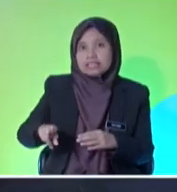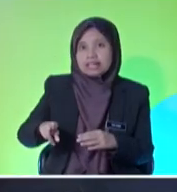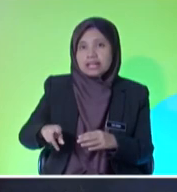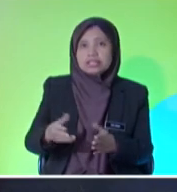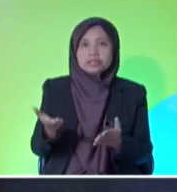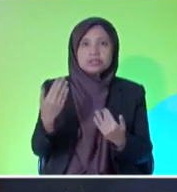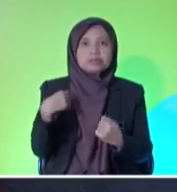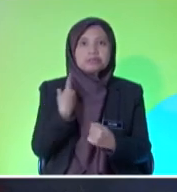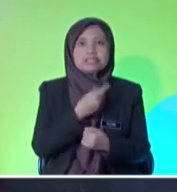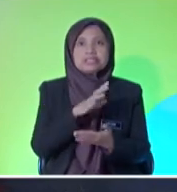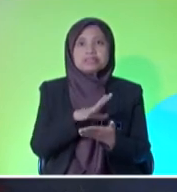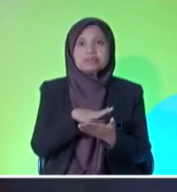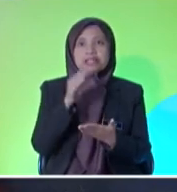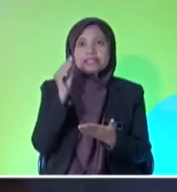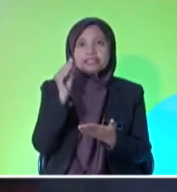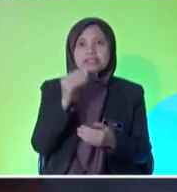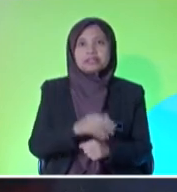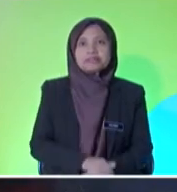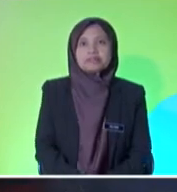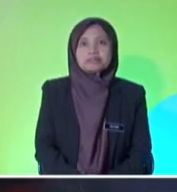kita masuk kelas